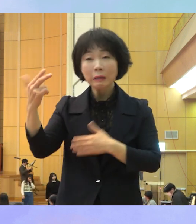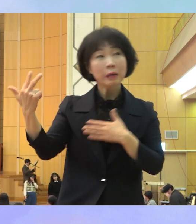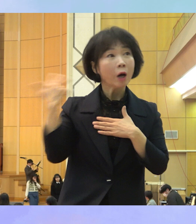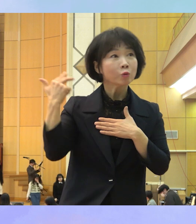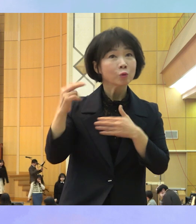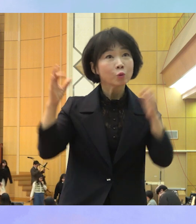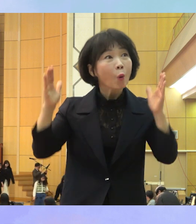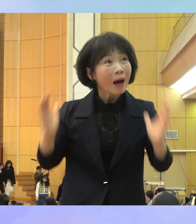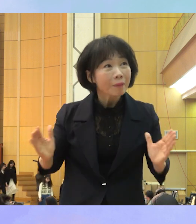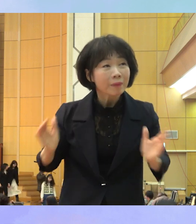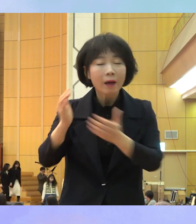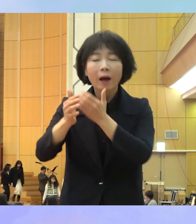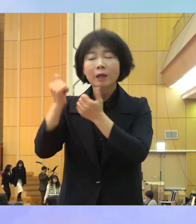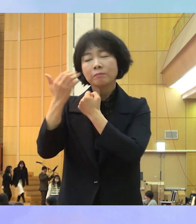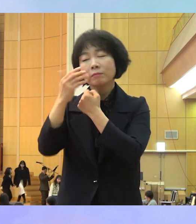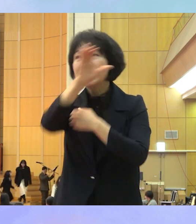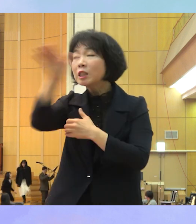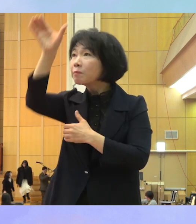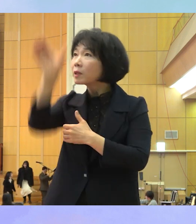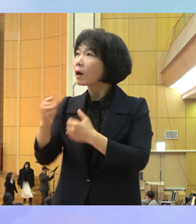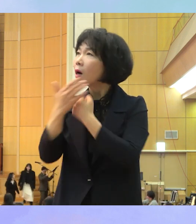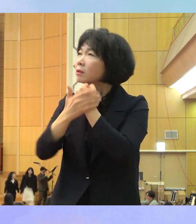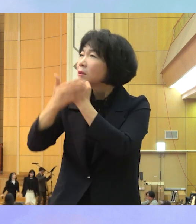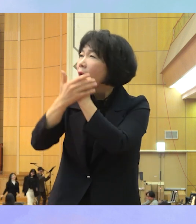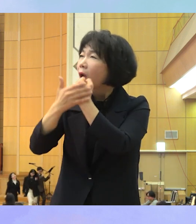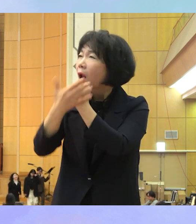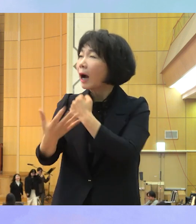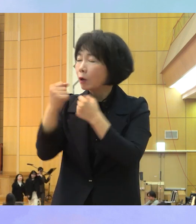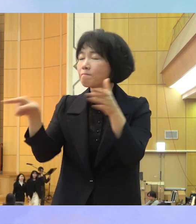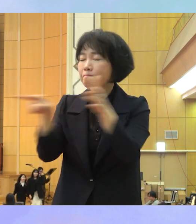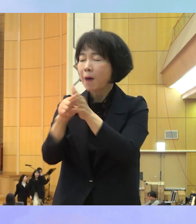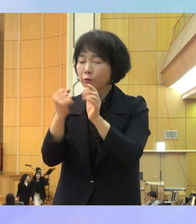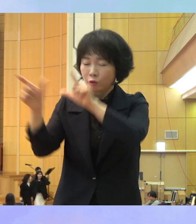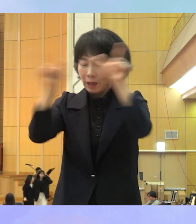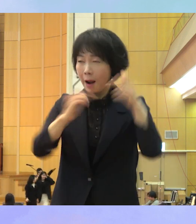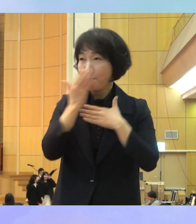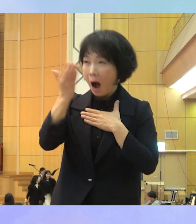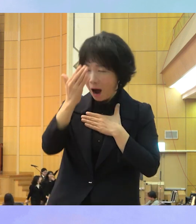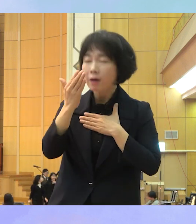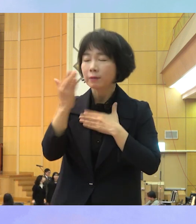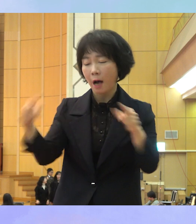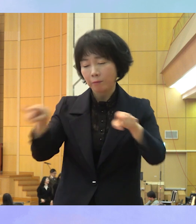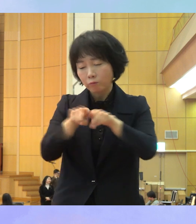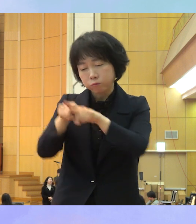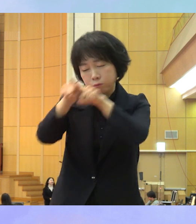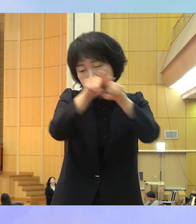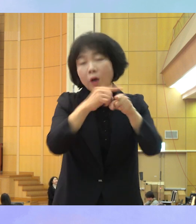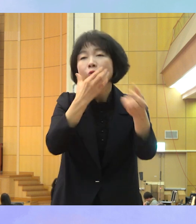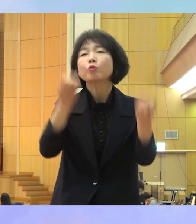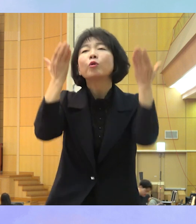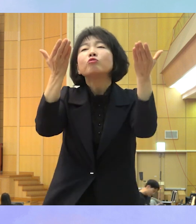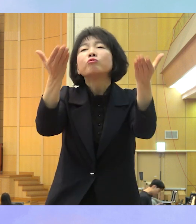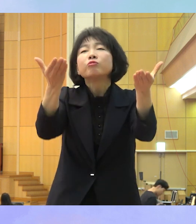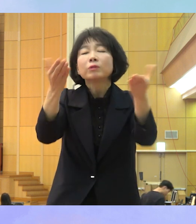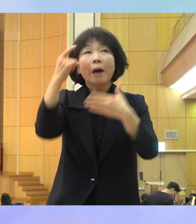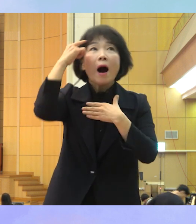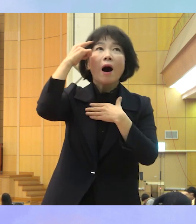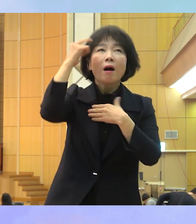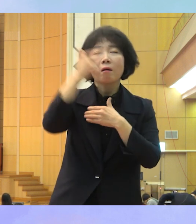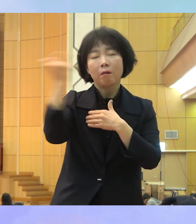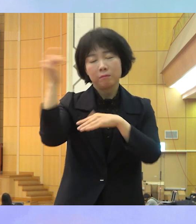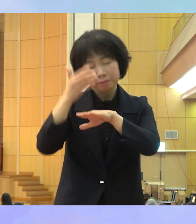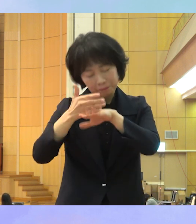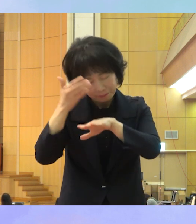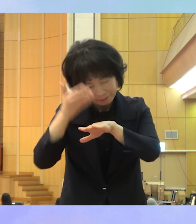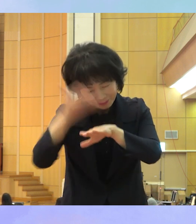한 주간도 주님의 그 십자가의 은혜 안에 믿음으로 살 수 있도록 함께 하시고 축복해 주신 은혜